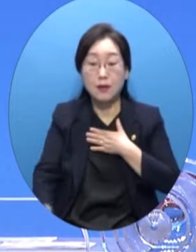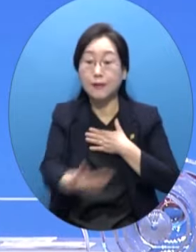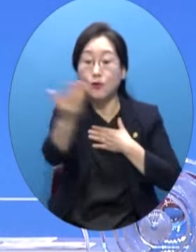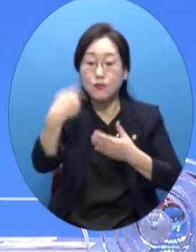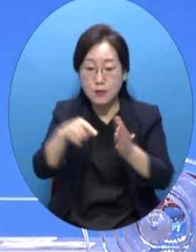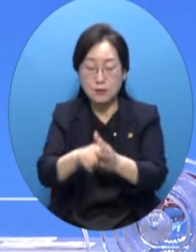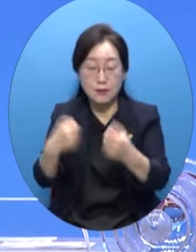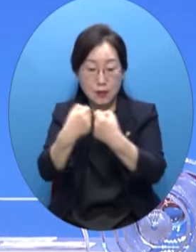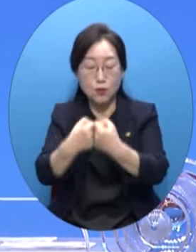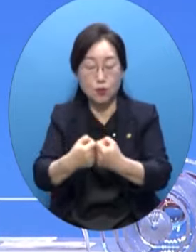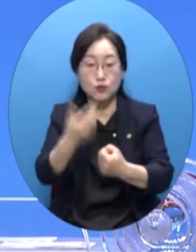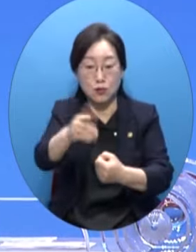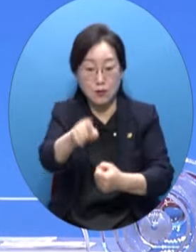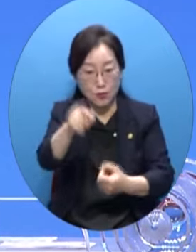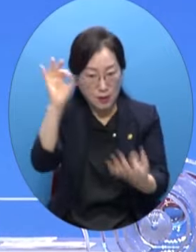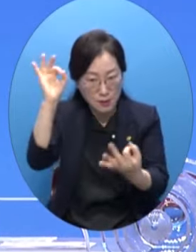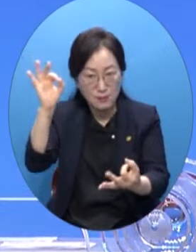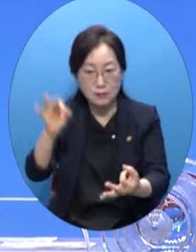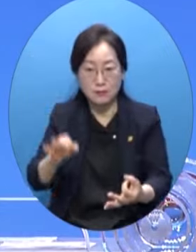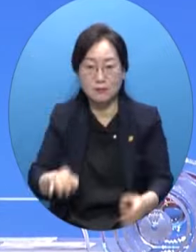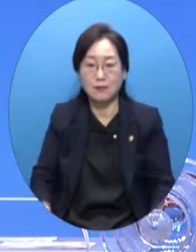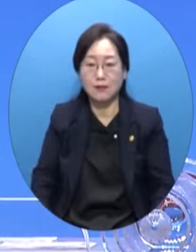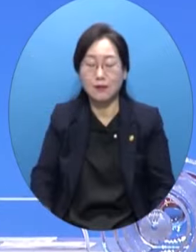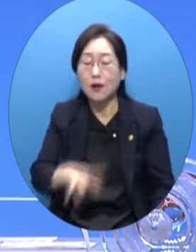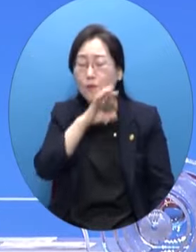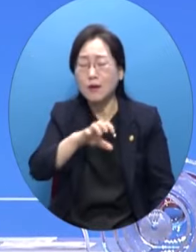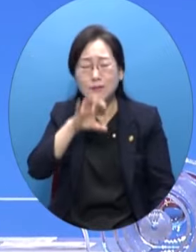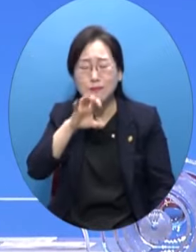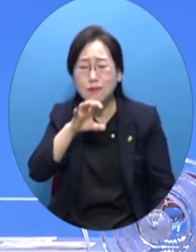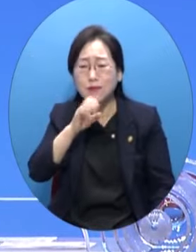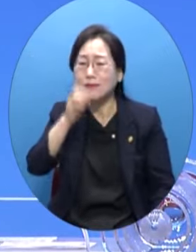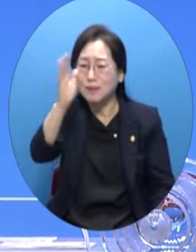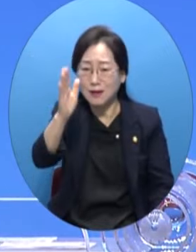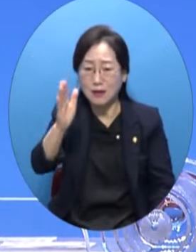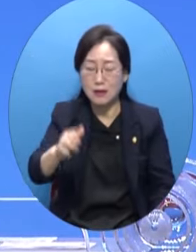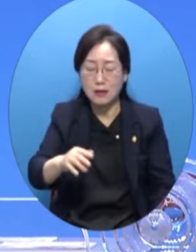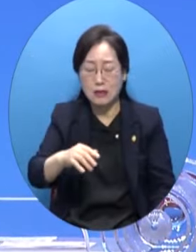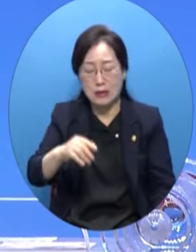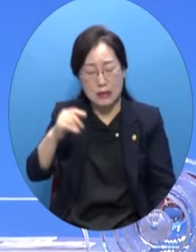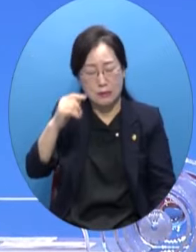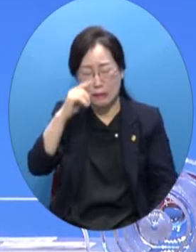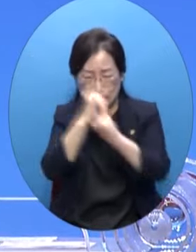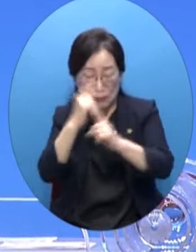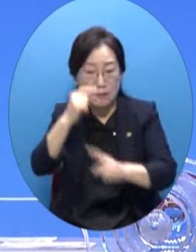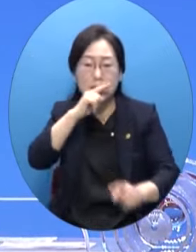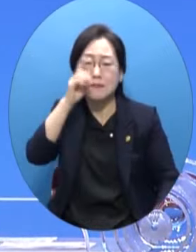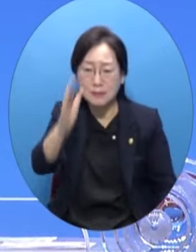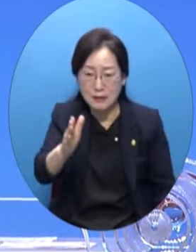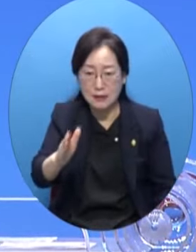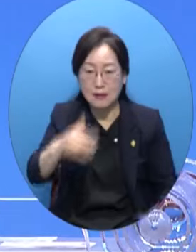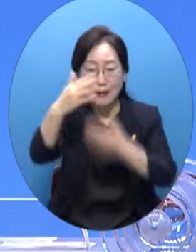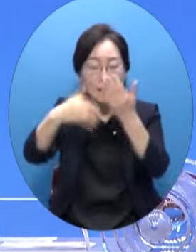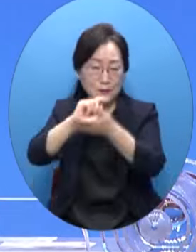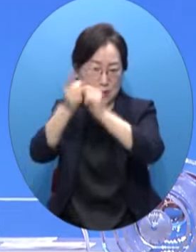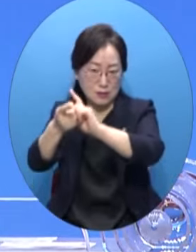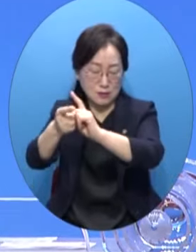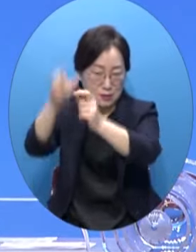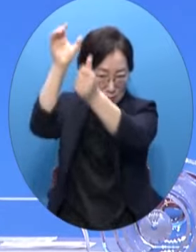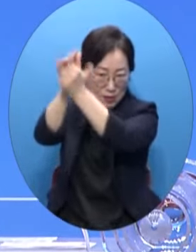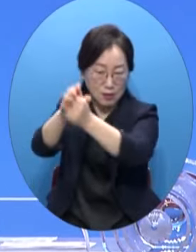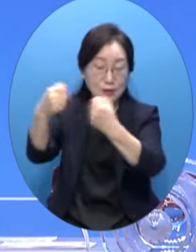가만히 있을지니라. 가만히 있을지니라. 원망하지 말고 불평하지 말고 부정적인 얘기 하지 말고 하나님이 우리를 위해서 대신 싸워줄